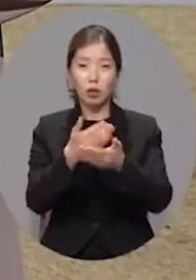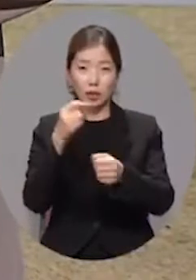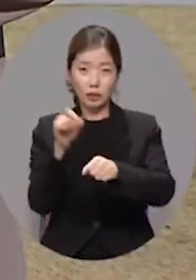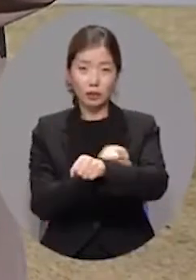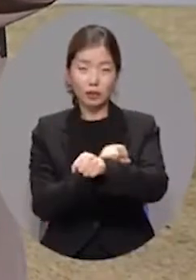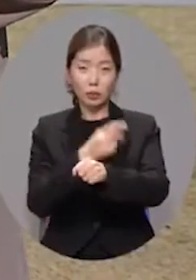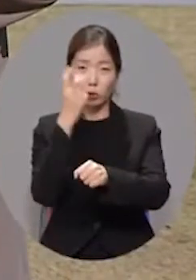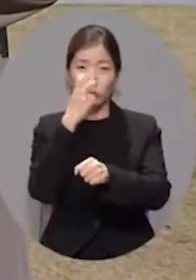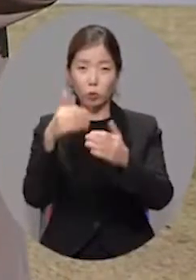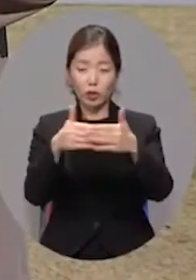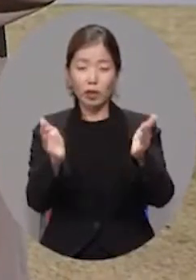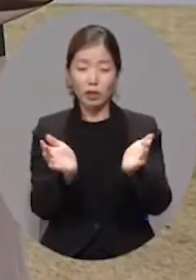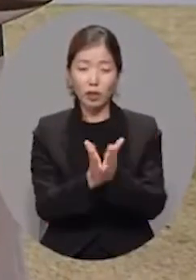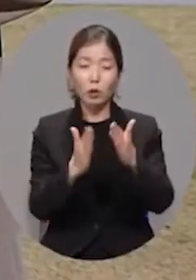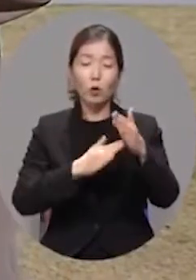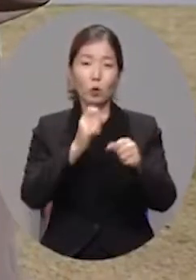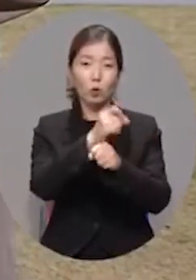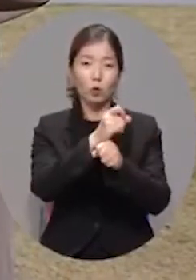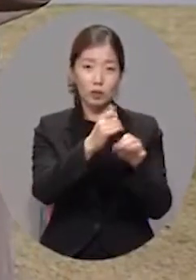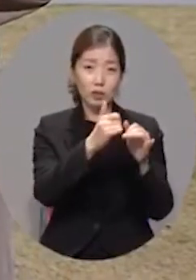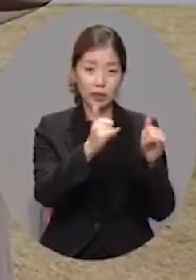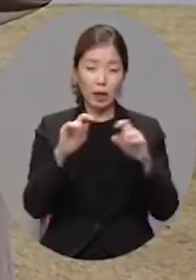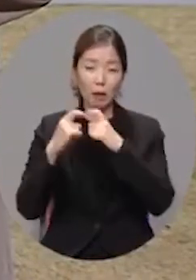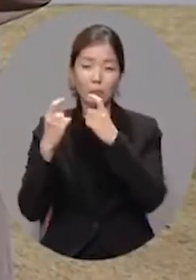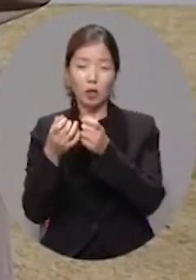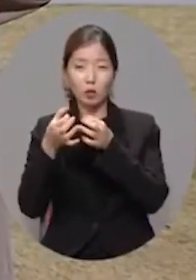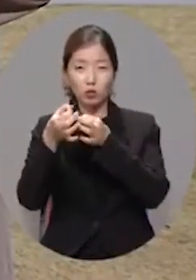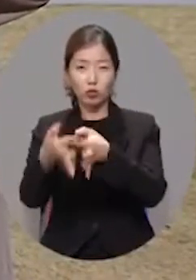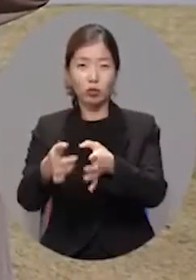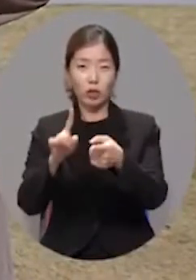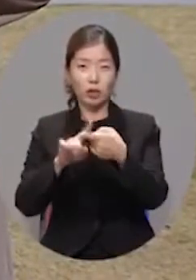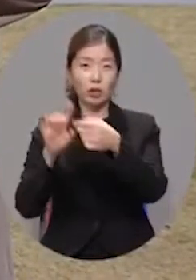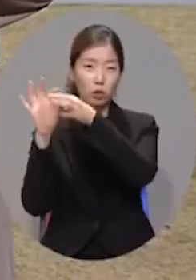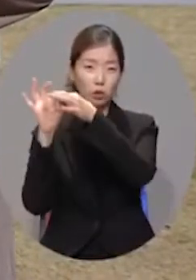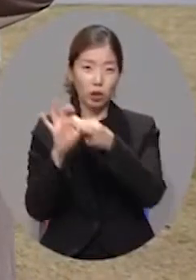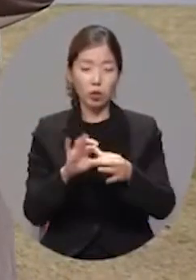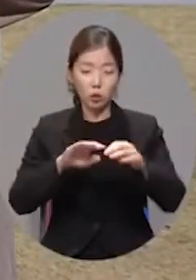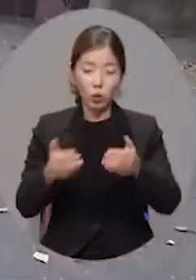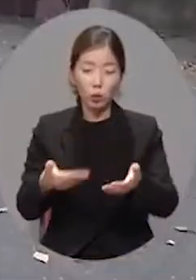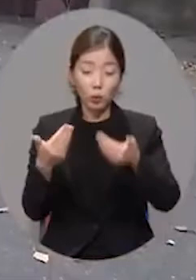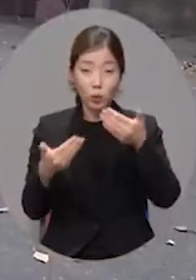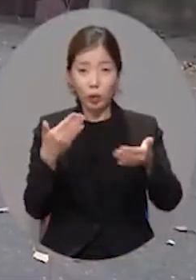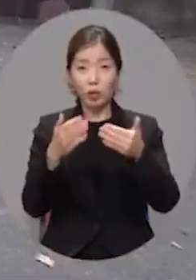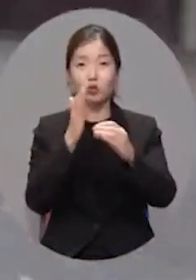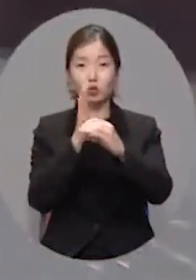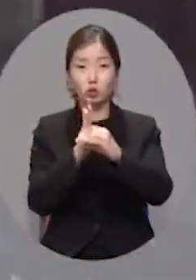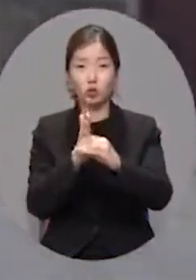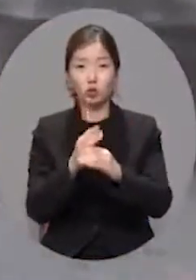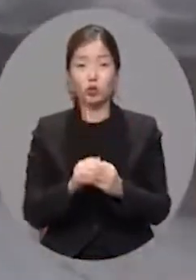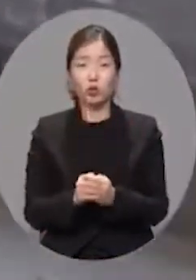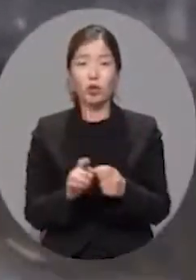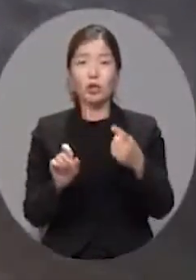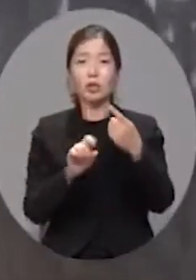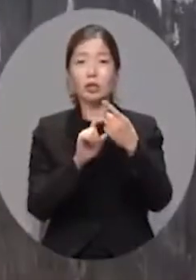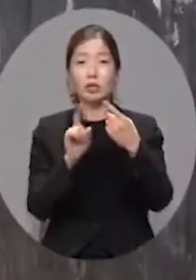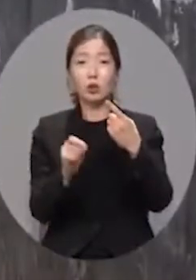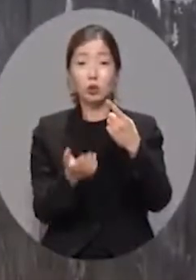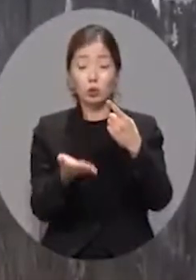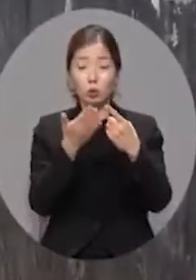특별조사단은 공직자뿐만 아니라 민간인의 투기 의혹도 계속 밝혀내고 있습니다. 올 초부터